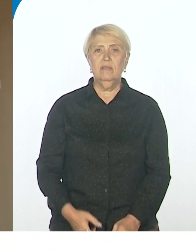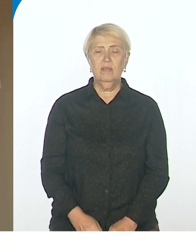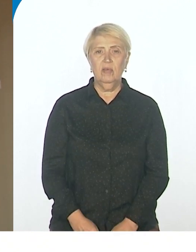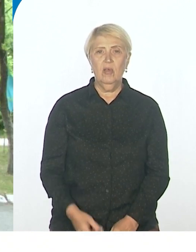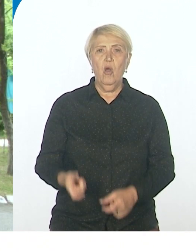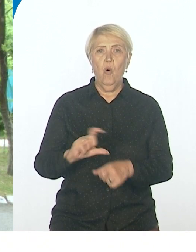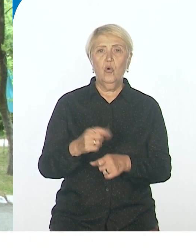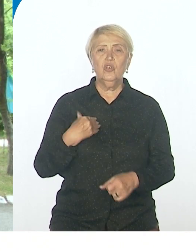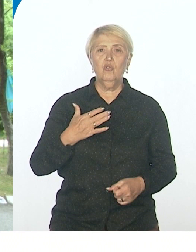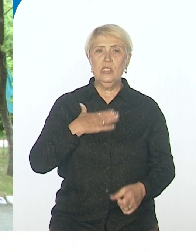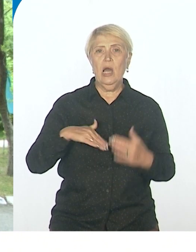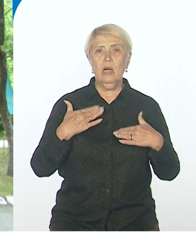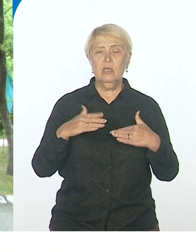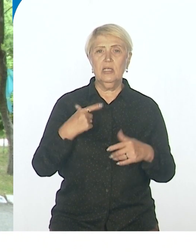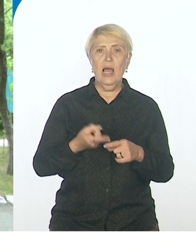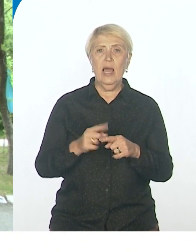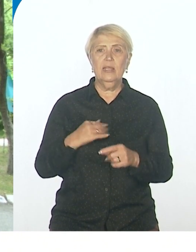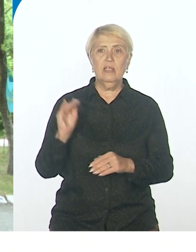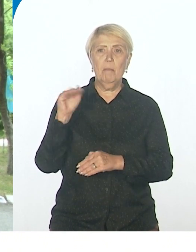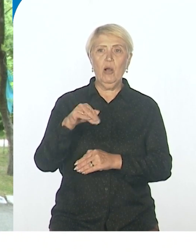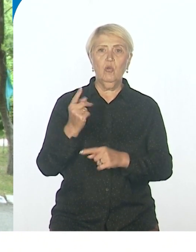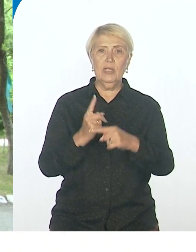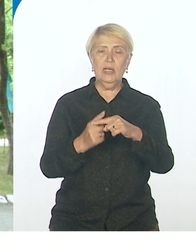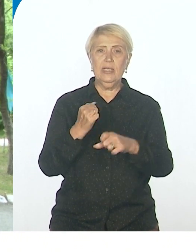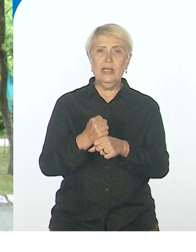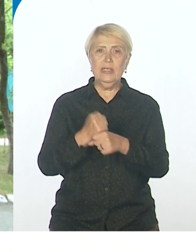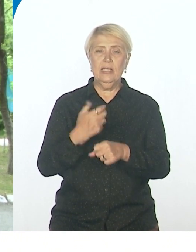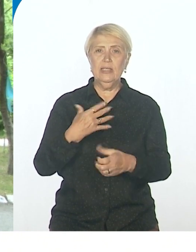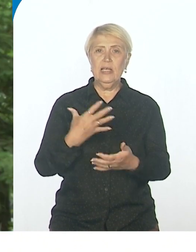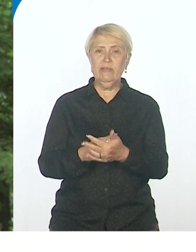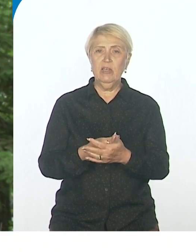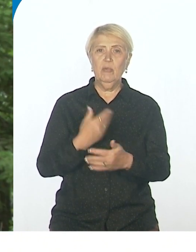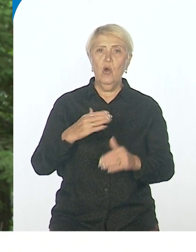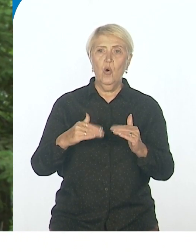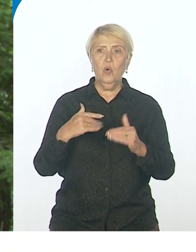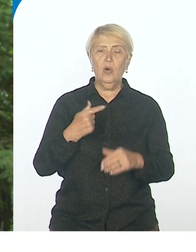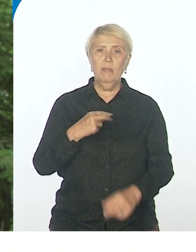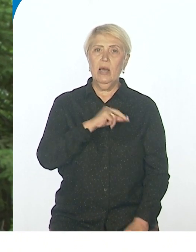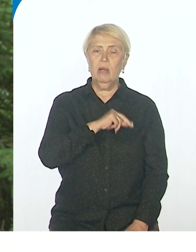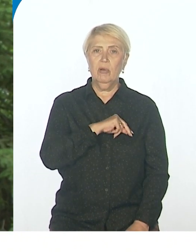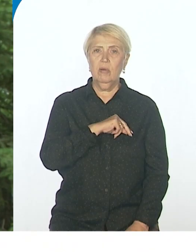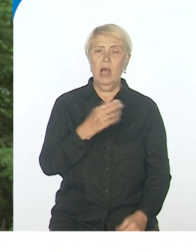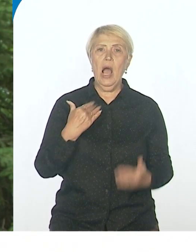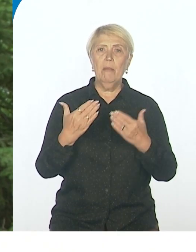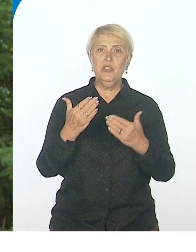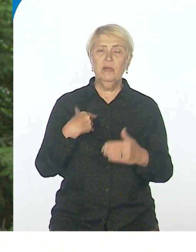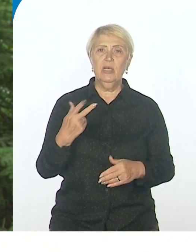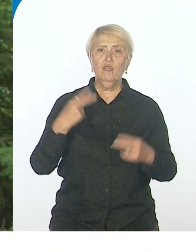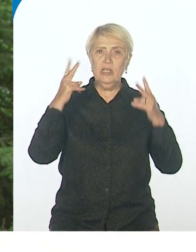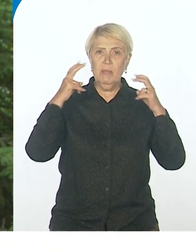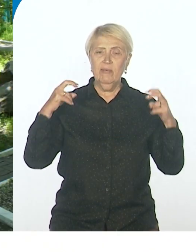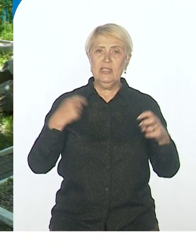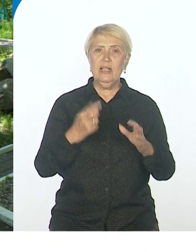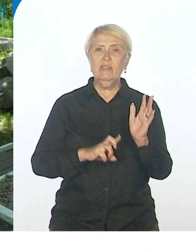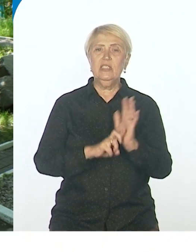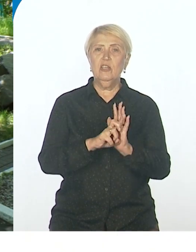очень довольны. Этот поклонный крест сделали своими руками сотрудники интерната. Общение с православной церковью тоже происходит по их